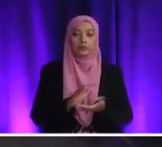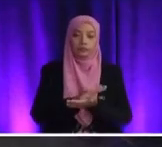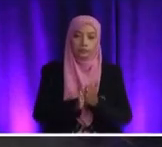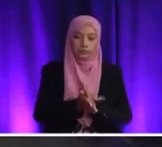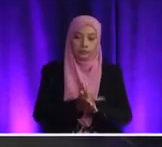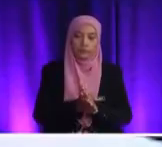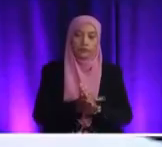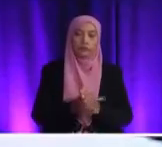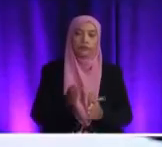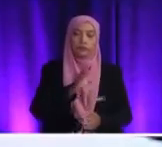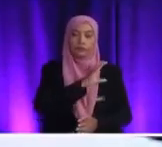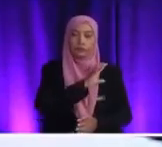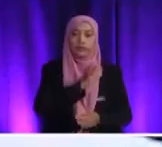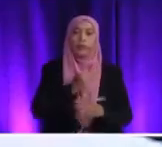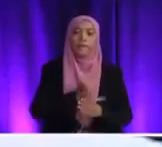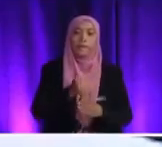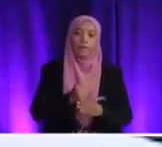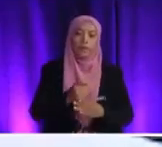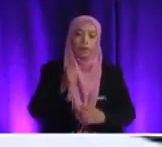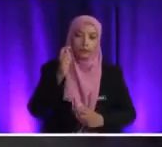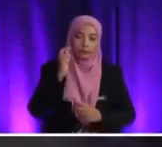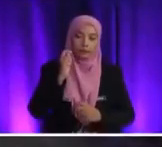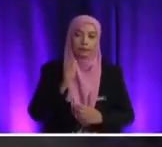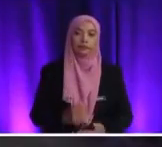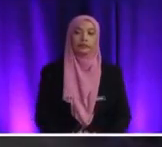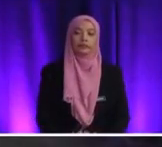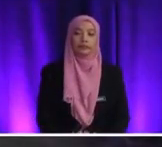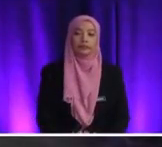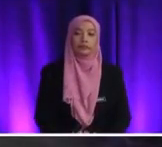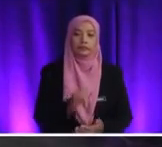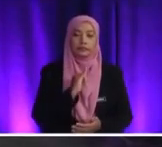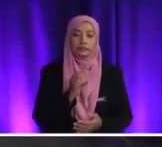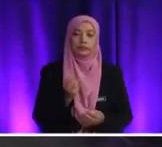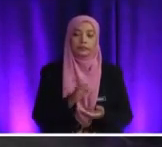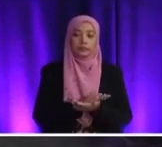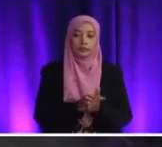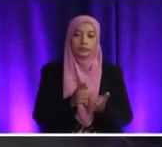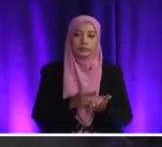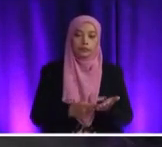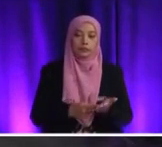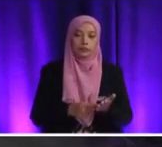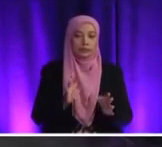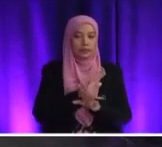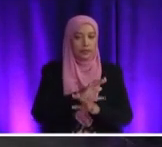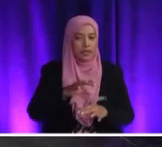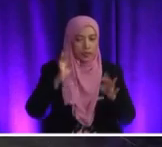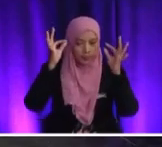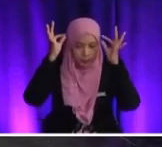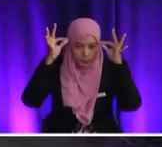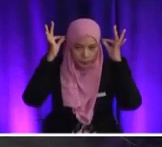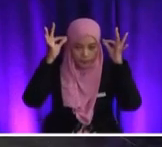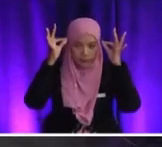negara tapi sedih remora Jinggo jinggo jinggo jadi aku nih usah risau lepas nih Kita